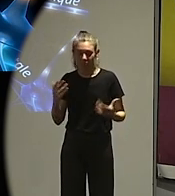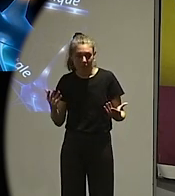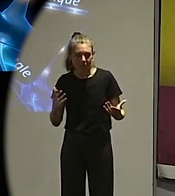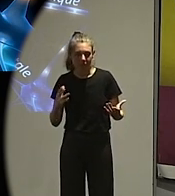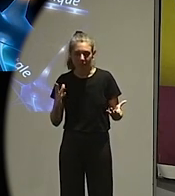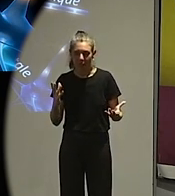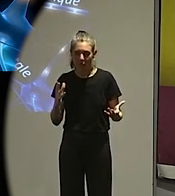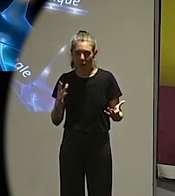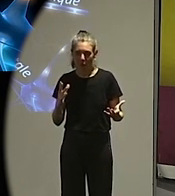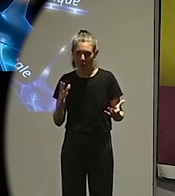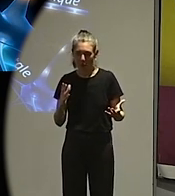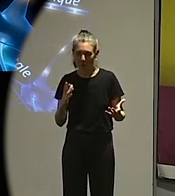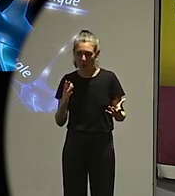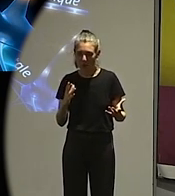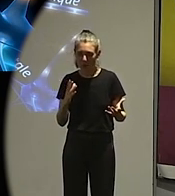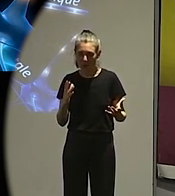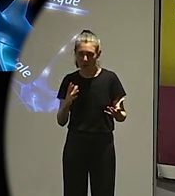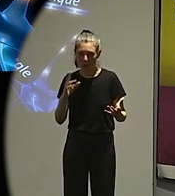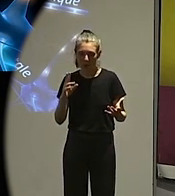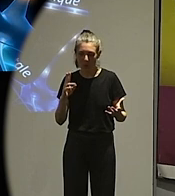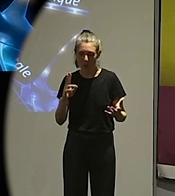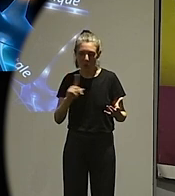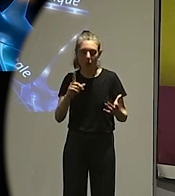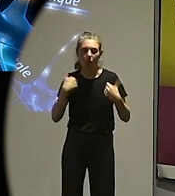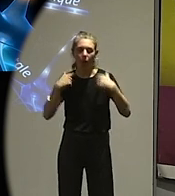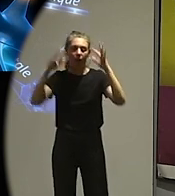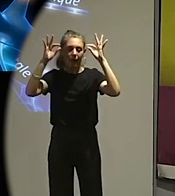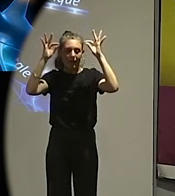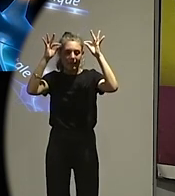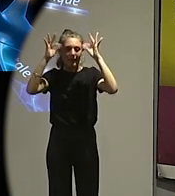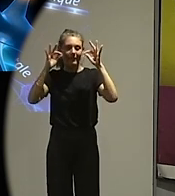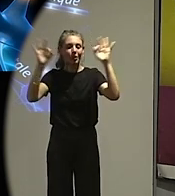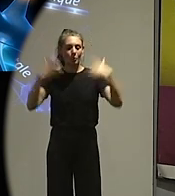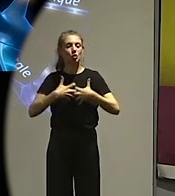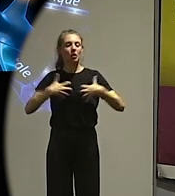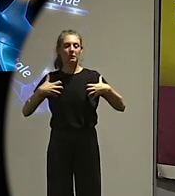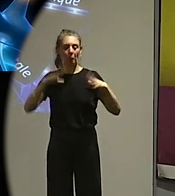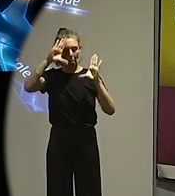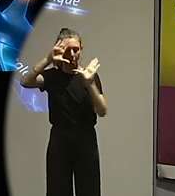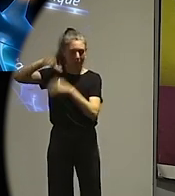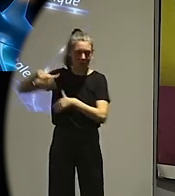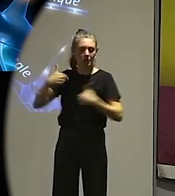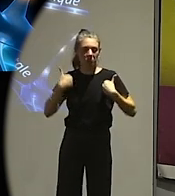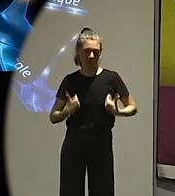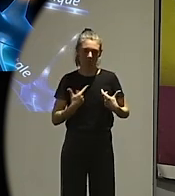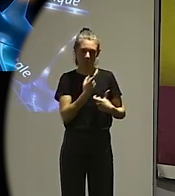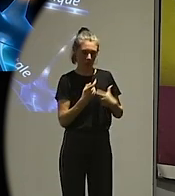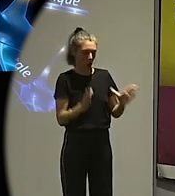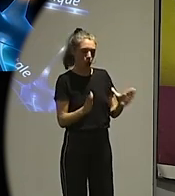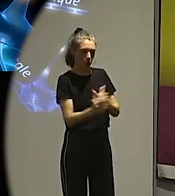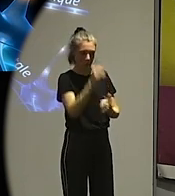Là, je vais juste parler. Je mets pas une casquette de scientifique, mais juste de quelqu'un qui vient du milieu de l'activité physique adaptée et